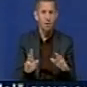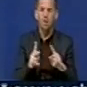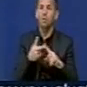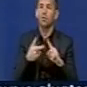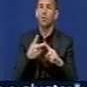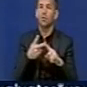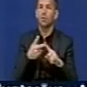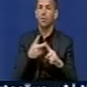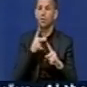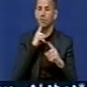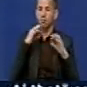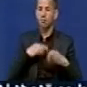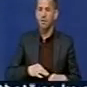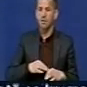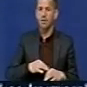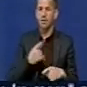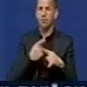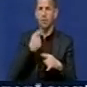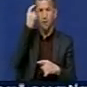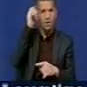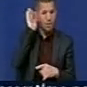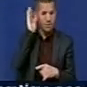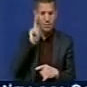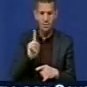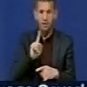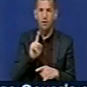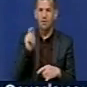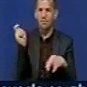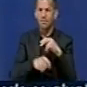di që presidenti dhe kryeministri nuk dënohen, për të tjerët nuk di.